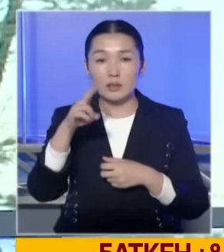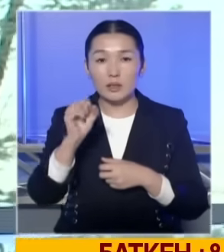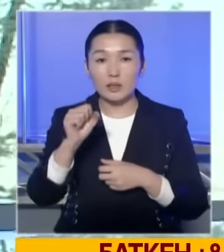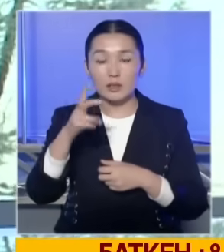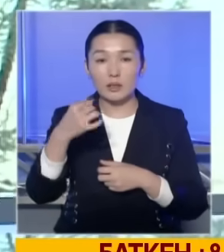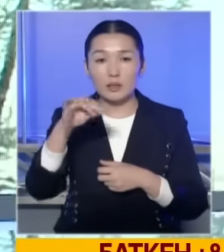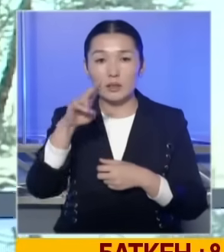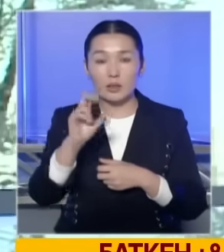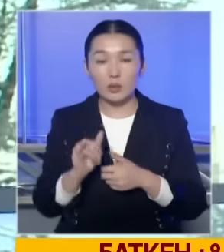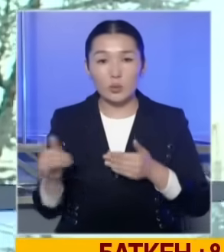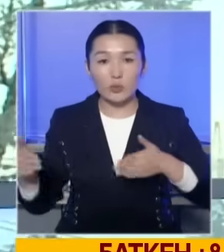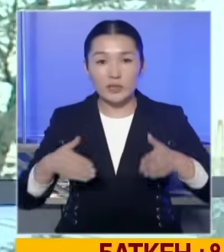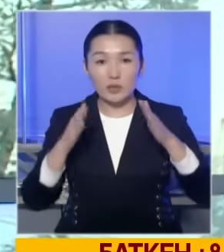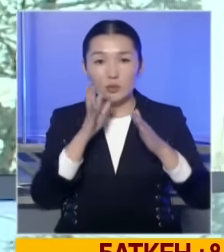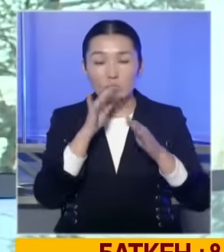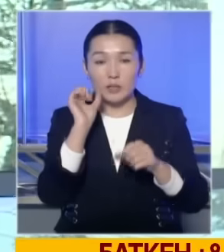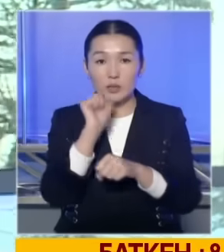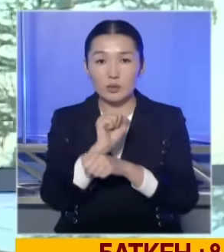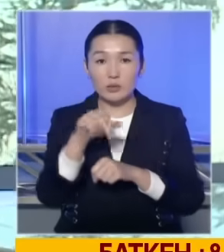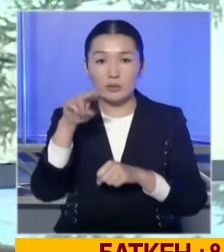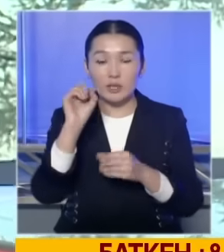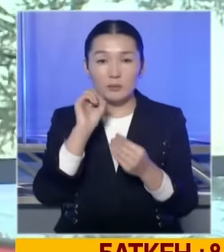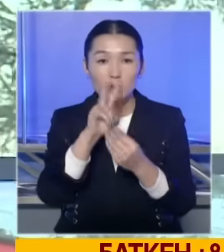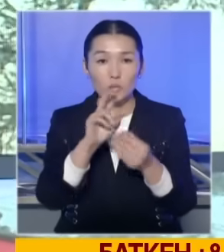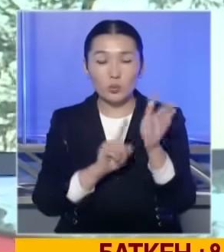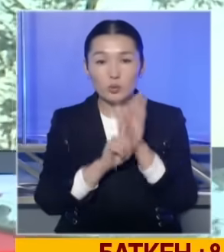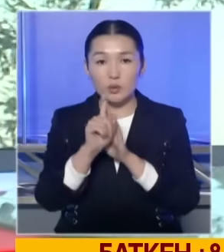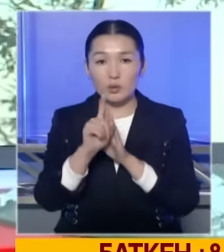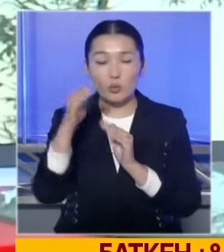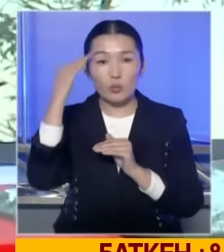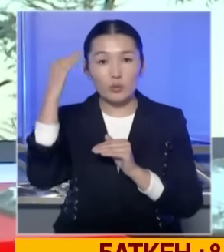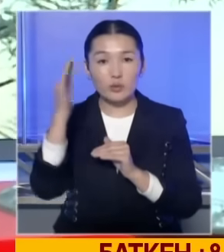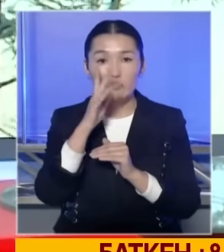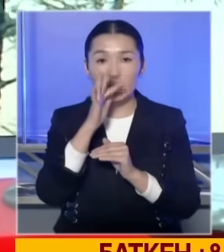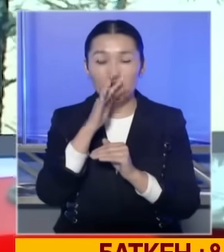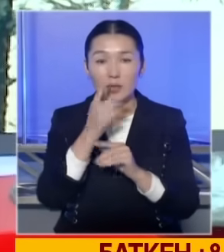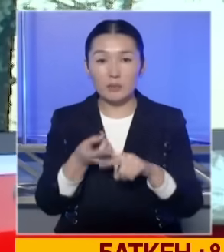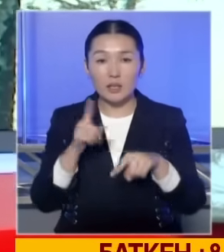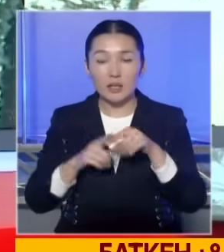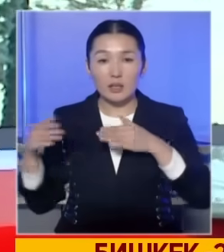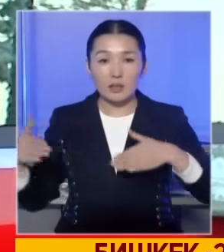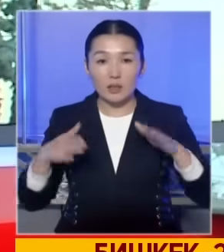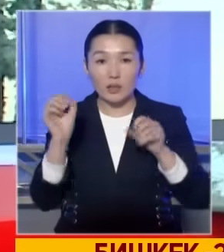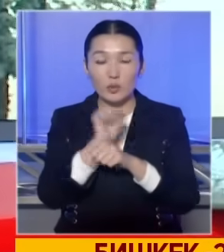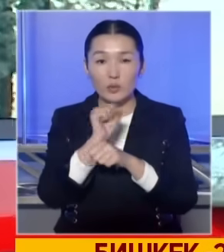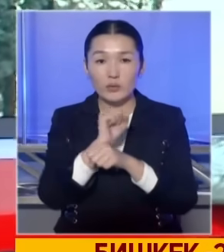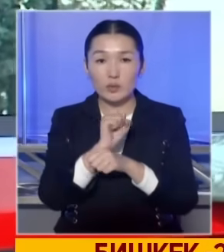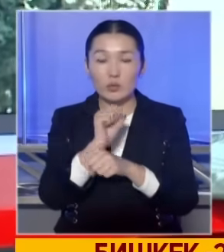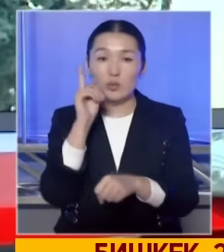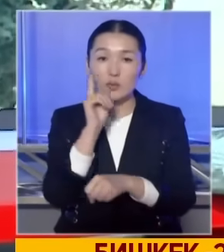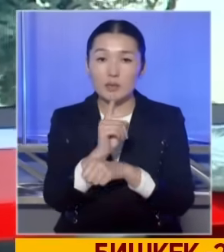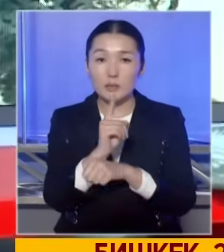жолу убактылуу жабылды. Декабрдын 12-синен тартып белгисиз мөөнөткө чейин аталган жолдо унаалардын жүрүшүнө чектөө